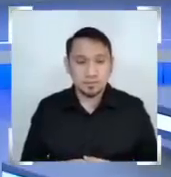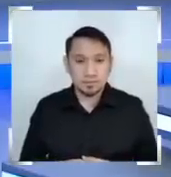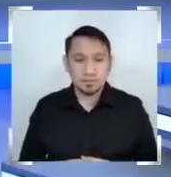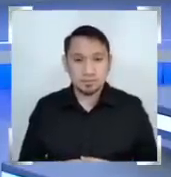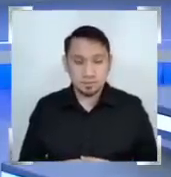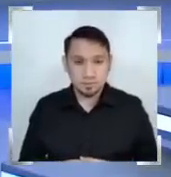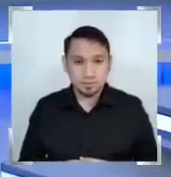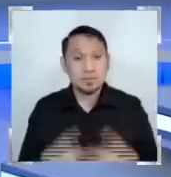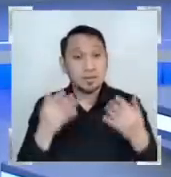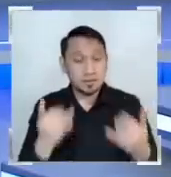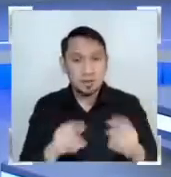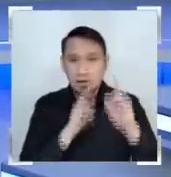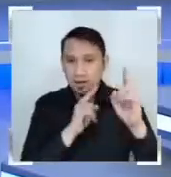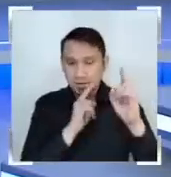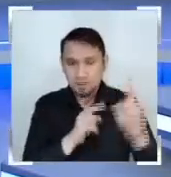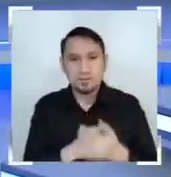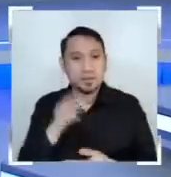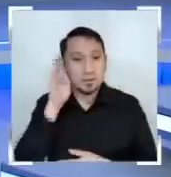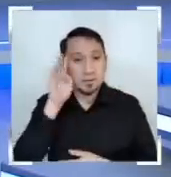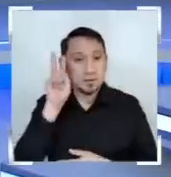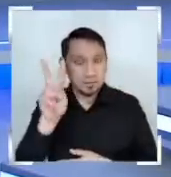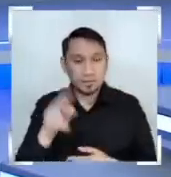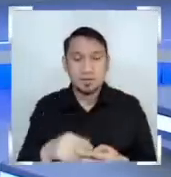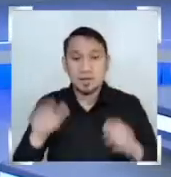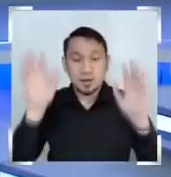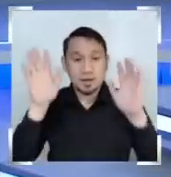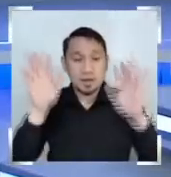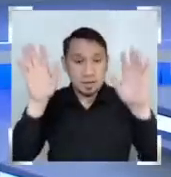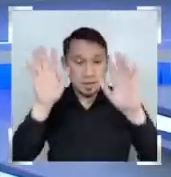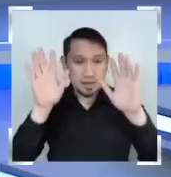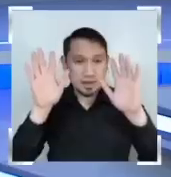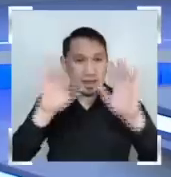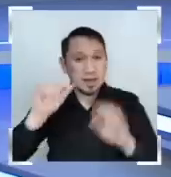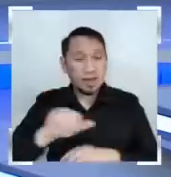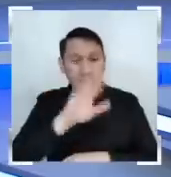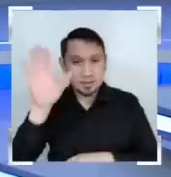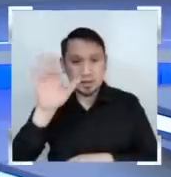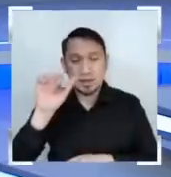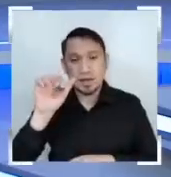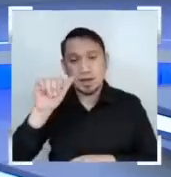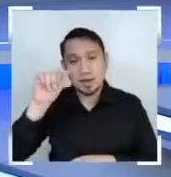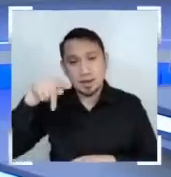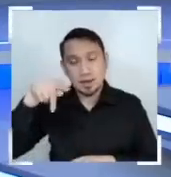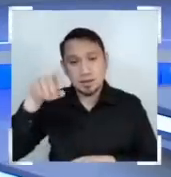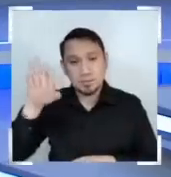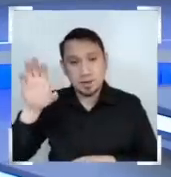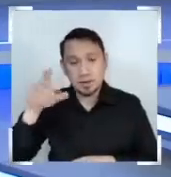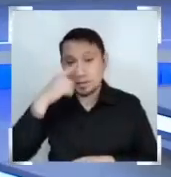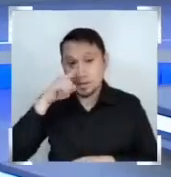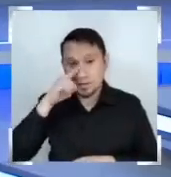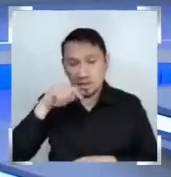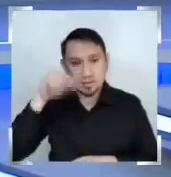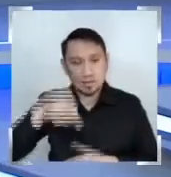Kumpirmadong dadalo si President-elect Bongbong Marcos sa Asia-Pacific Economic Cooperation o APEC Summit sa Thailand sa Nobyembre.